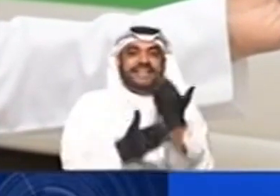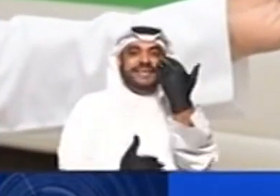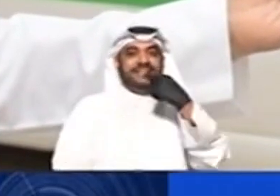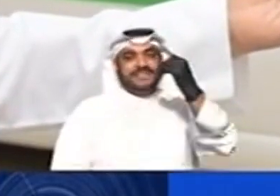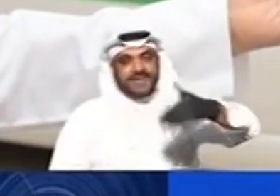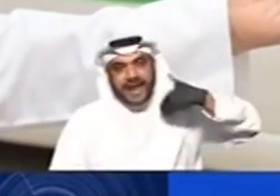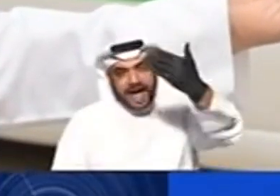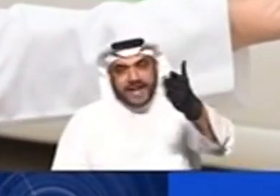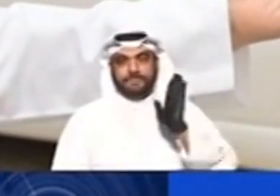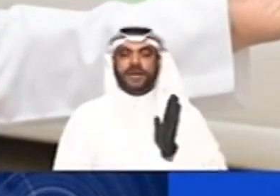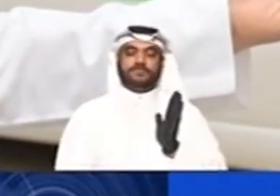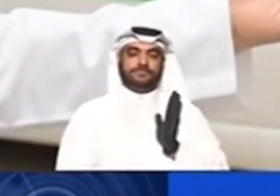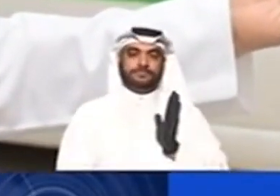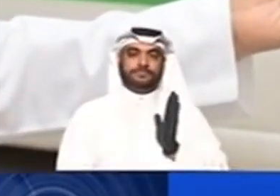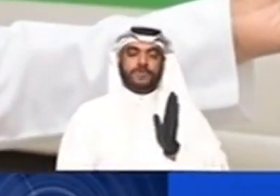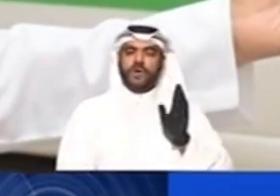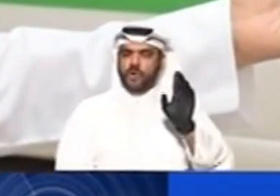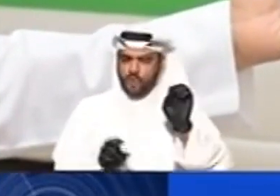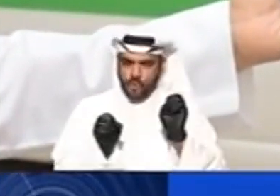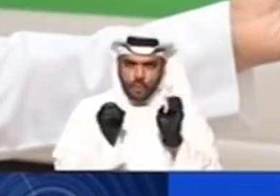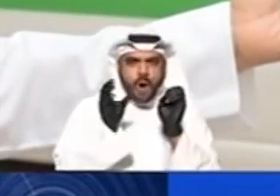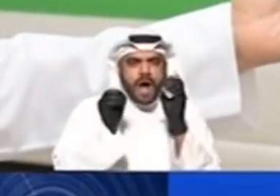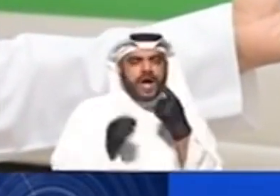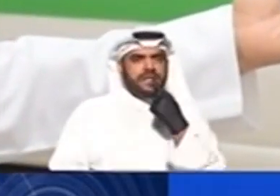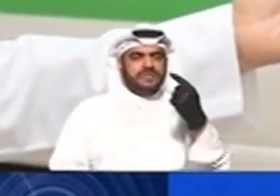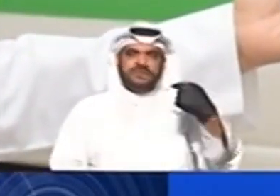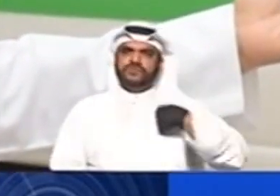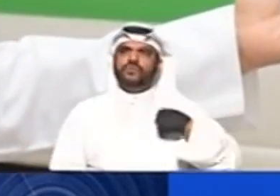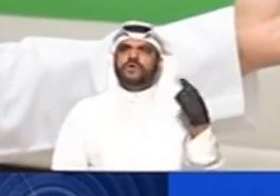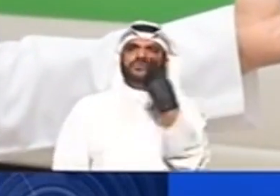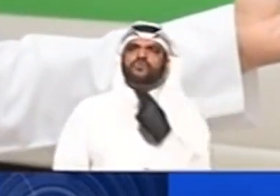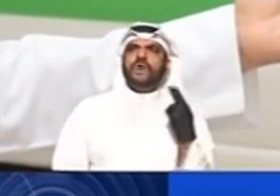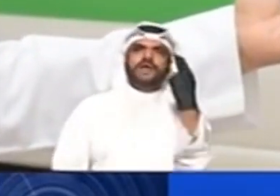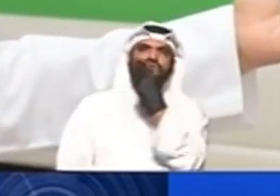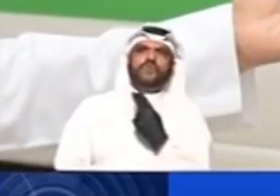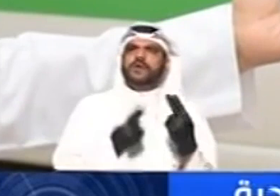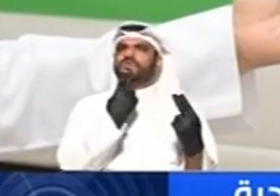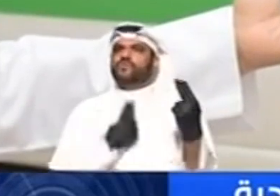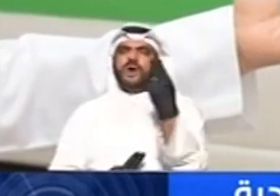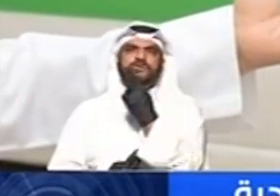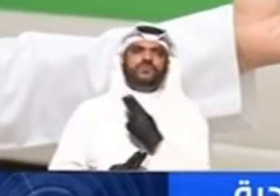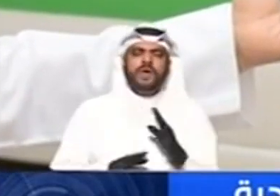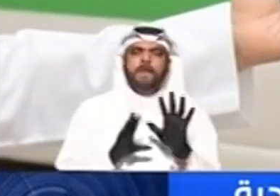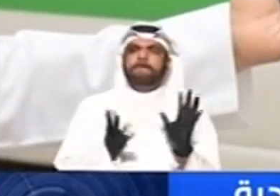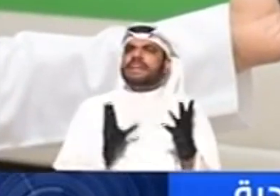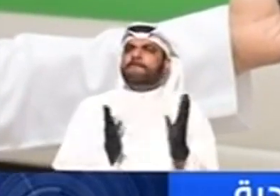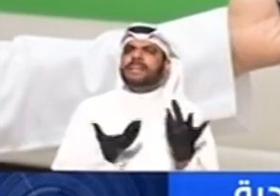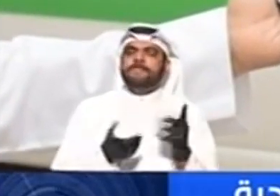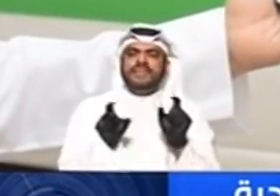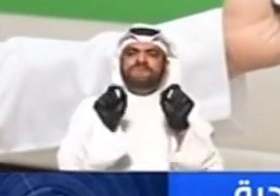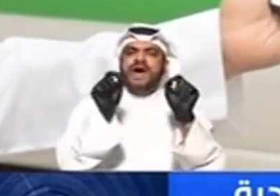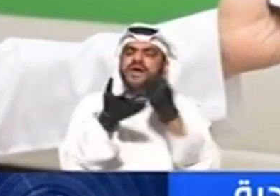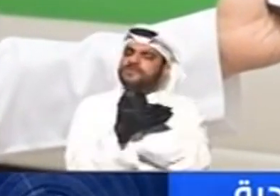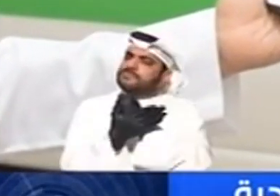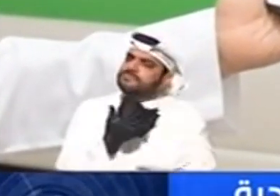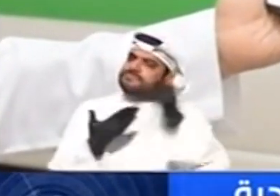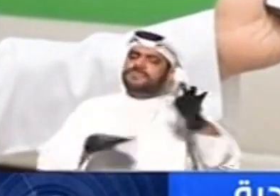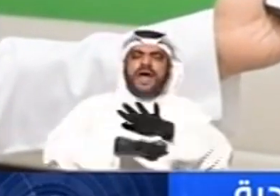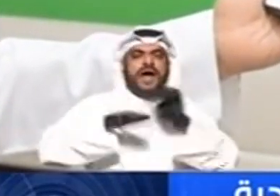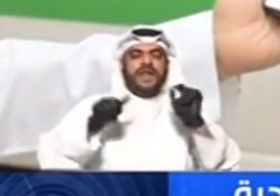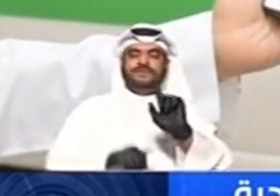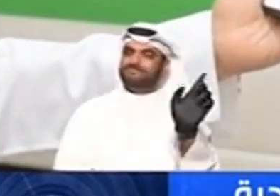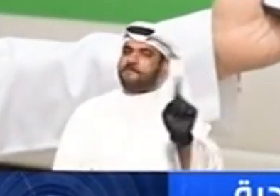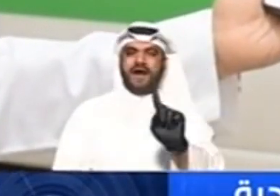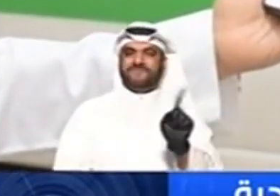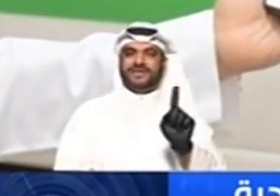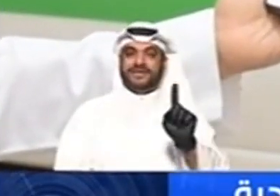الحرص يعني على الاشتراطات الصحية وتغطية الأنف والفم في الأماكن العامة والحرص على نظافة